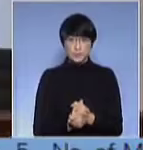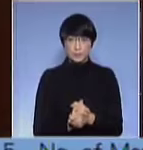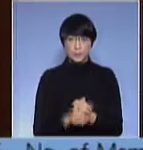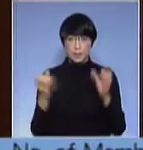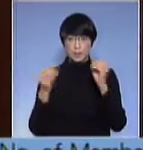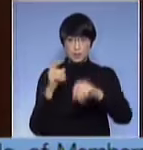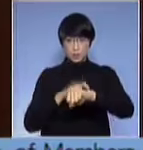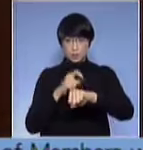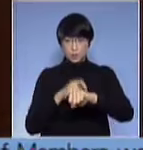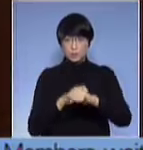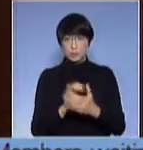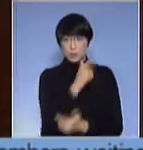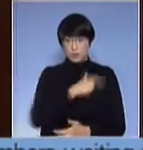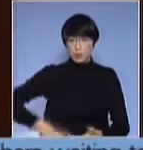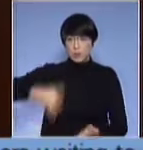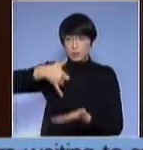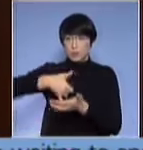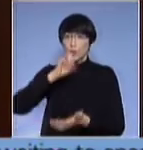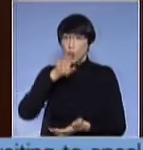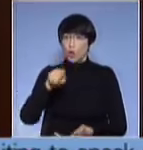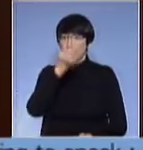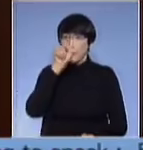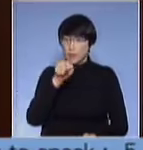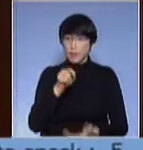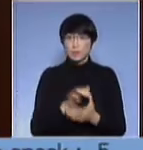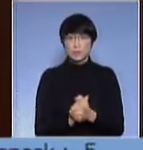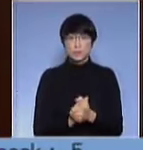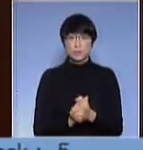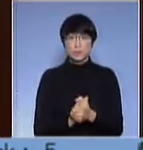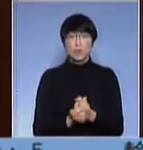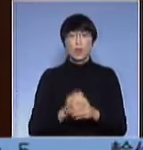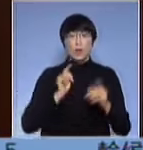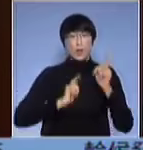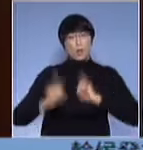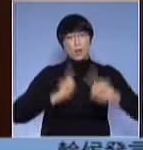時間議員只係企起身係講佢個問題，唔係可以任意發言。